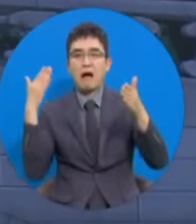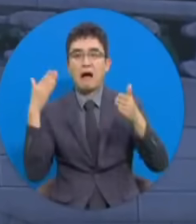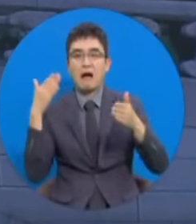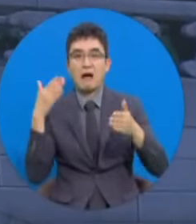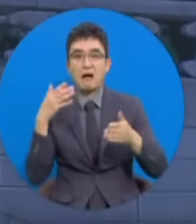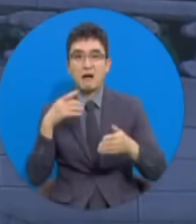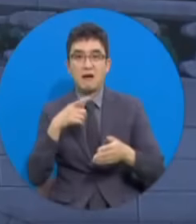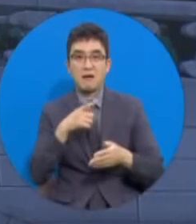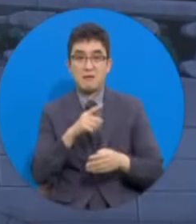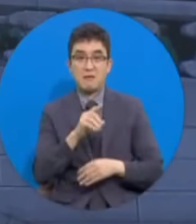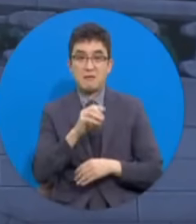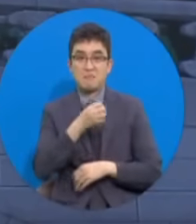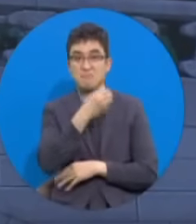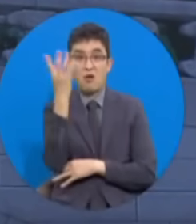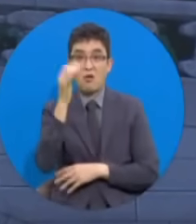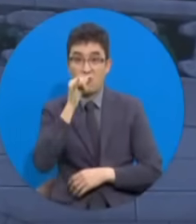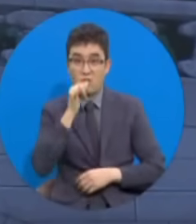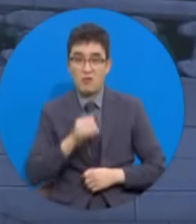불발됐다라고 공통적으로 보도하고 있습니다.